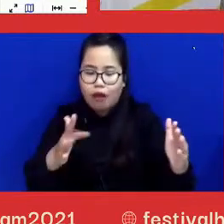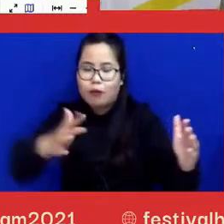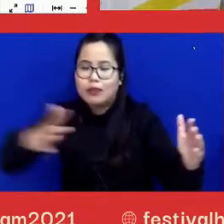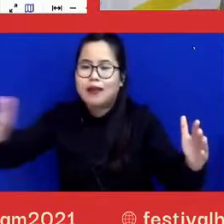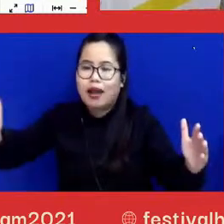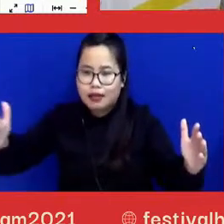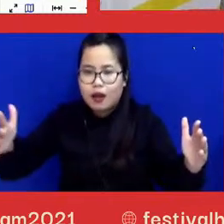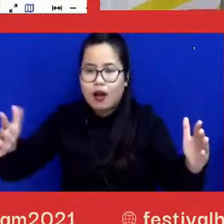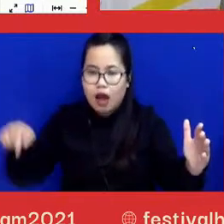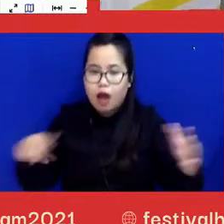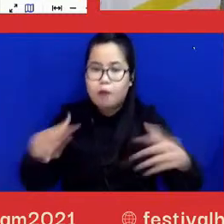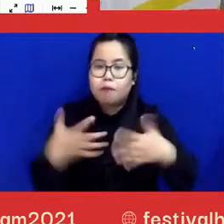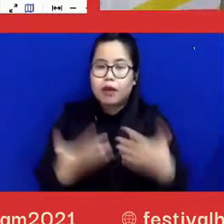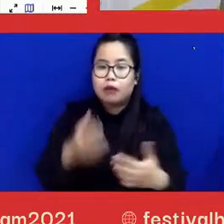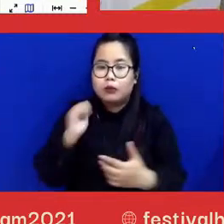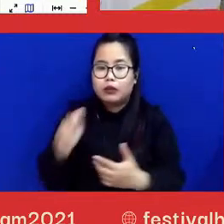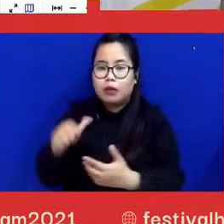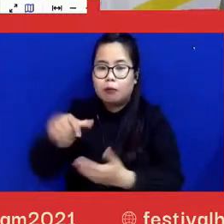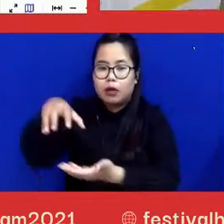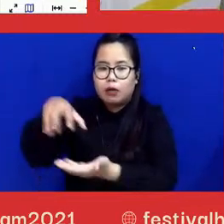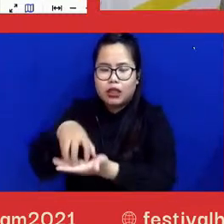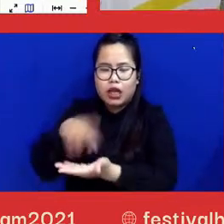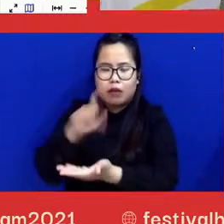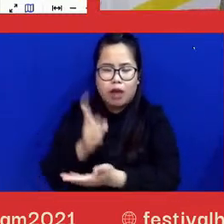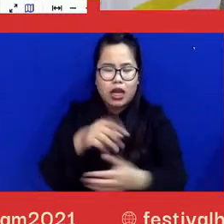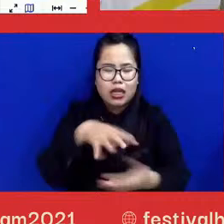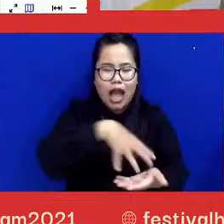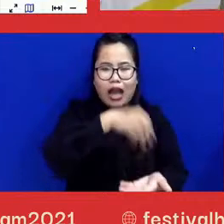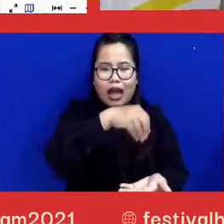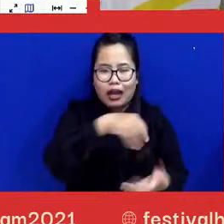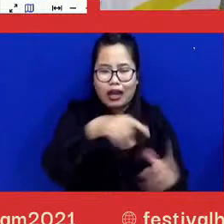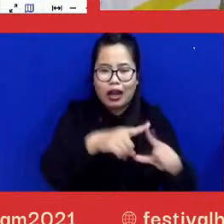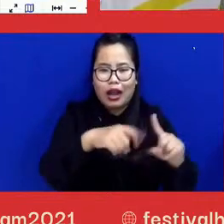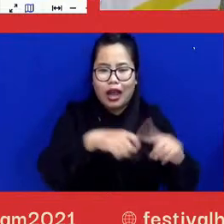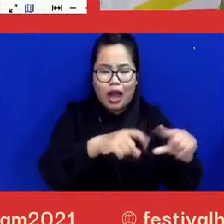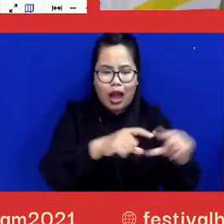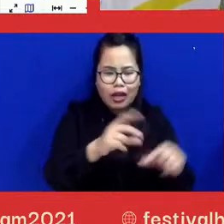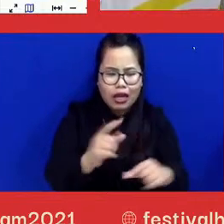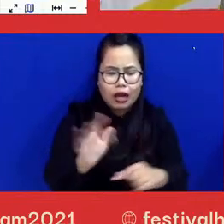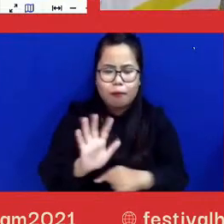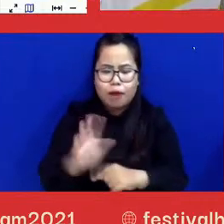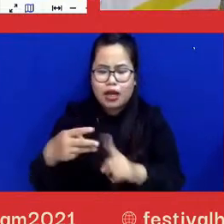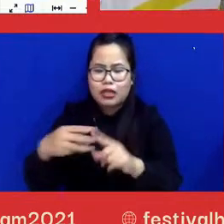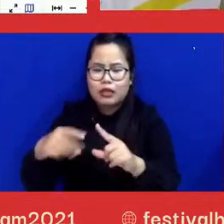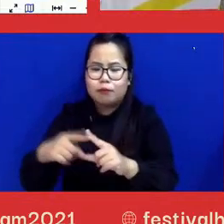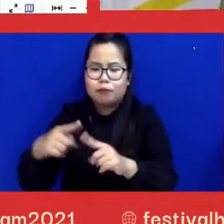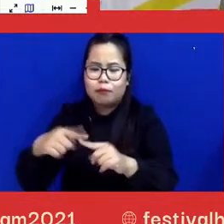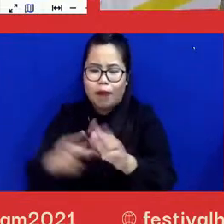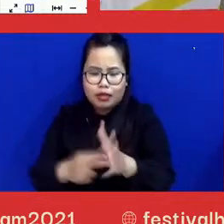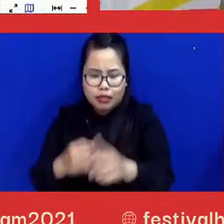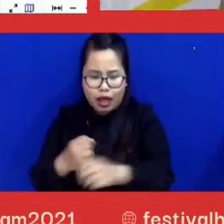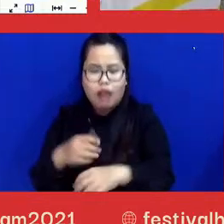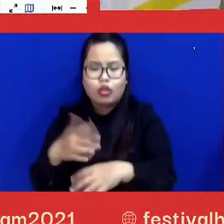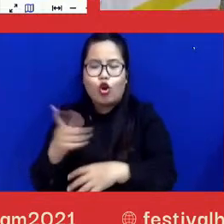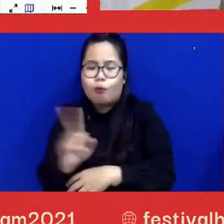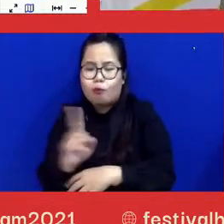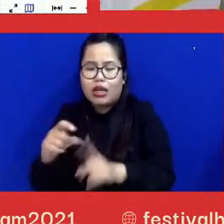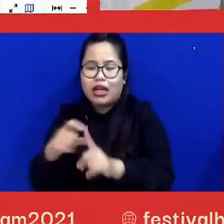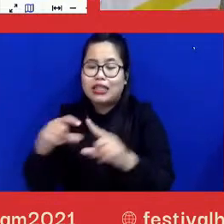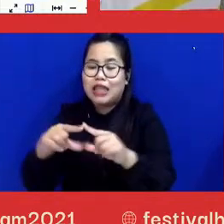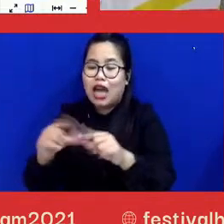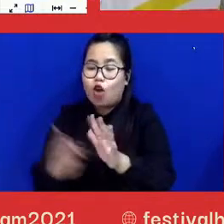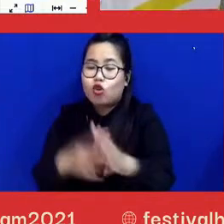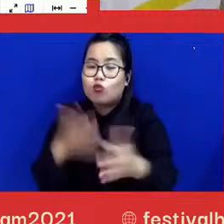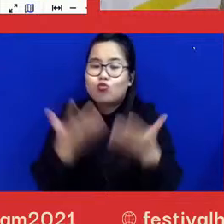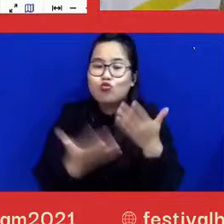Jadi untuk menempatkan mana di akar, mana di batang, mana di daun itu, mungkin perlu di